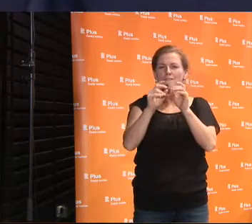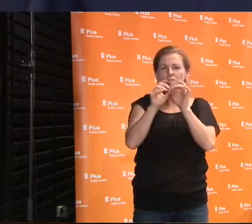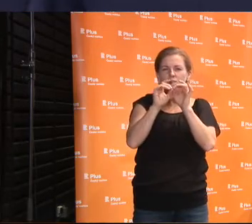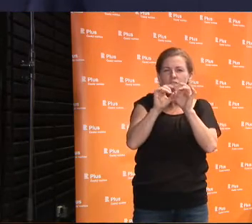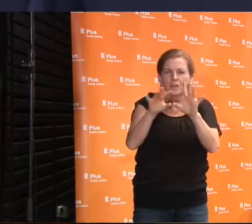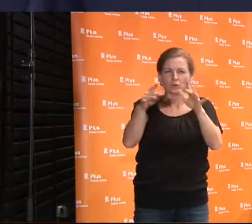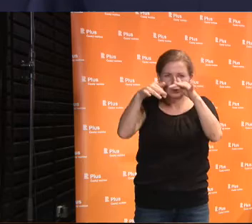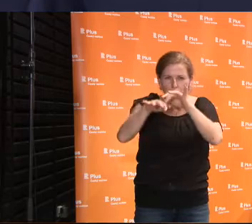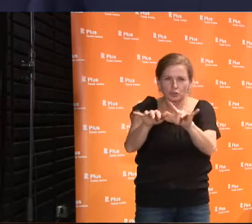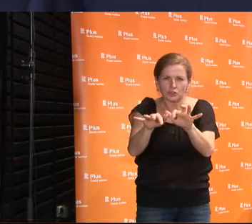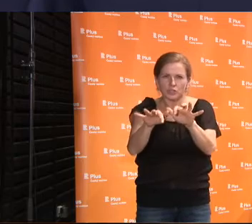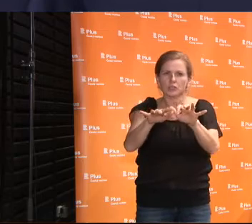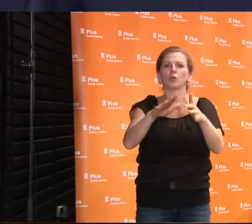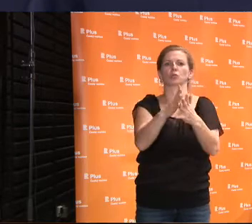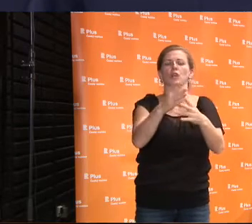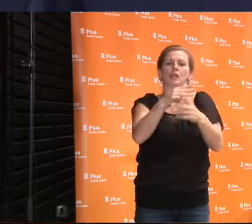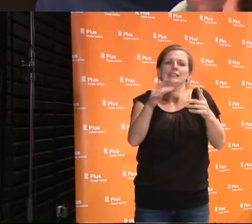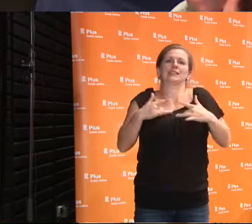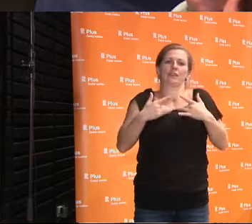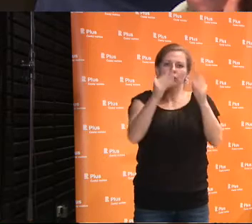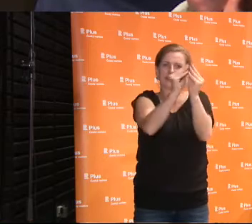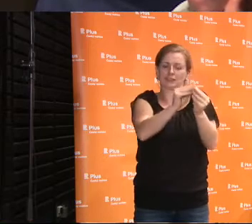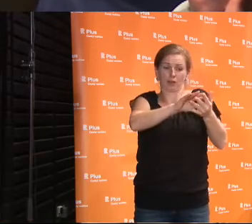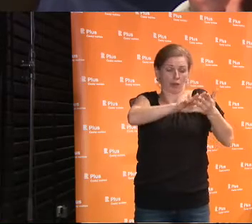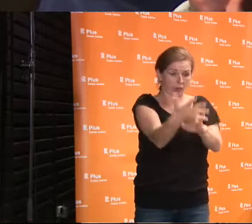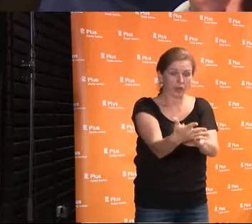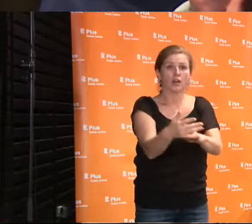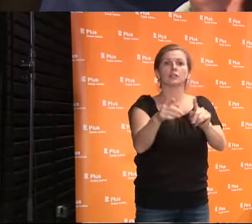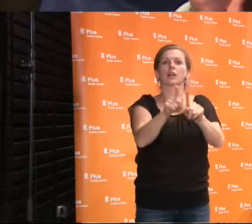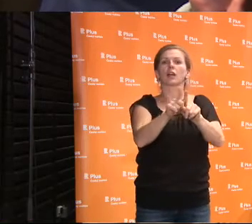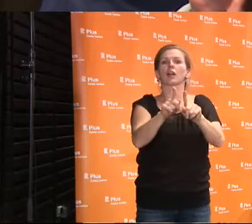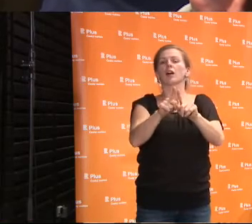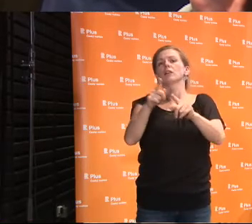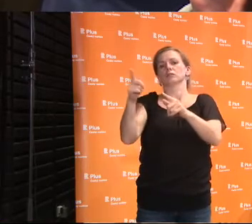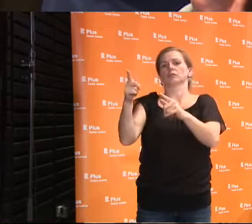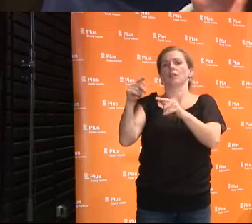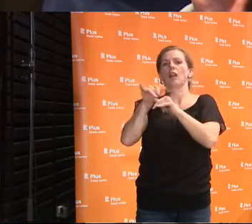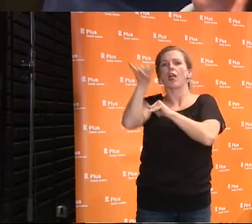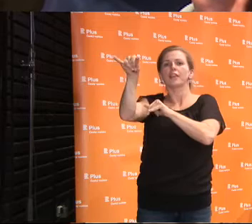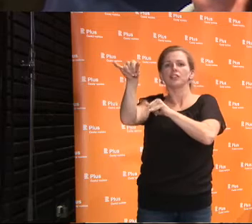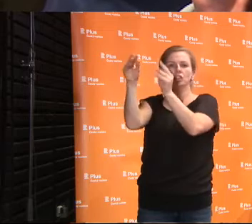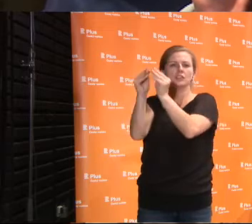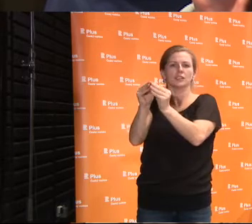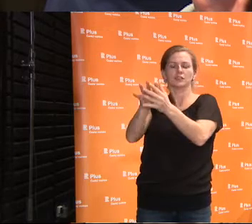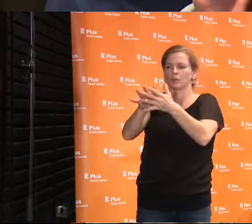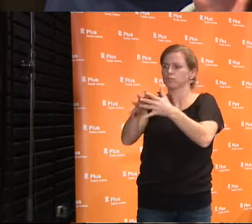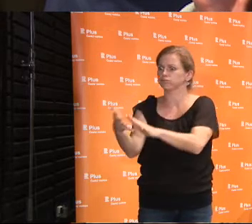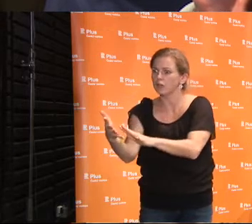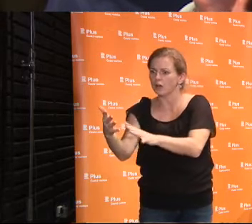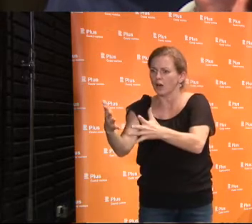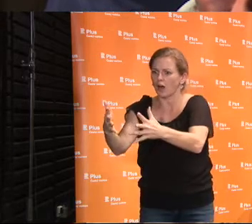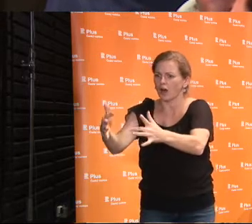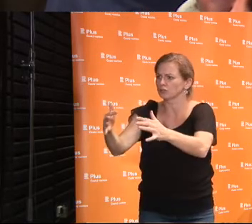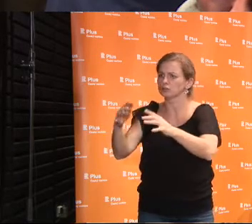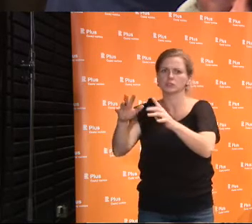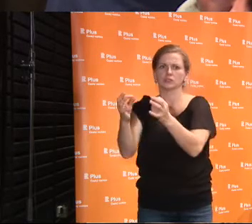kolapsu několika zdravotních systémů, došlo ke kolapsu letiště. Když my nahradíme řidiče veřejné dopravy,